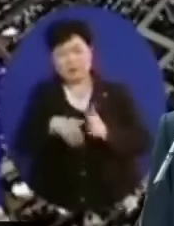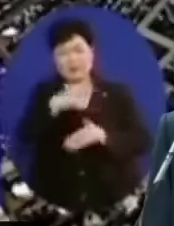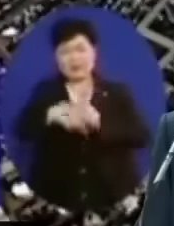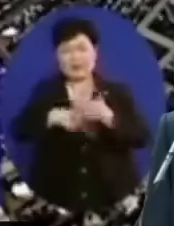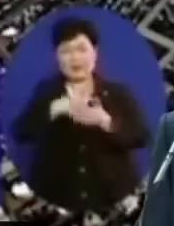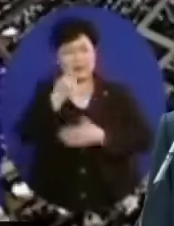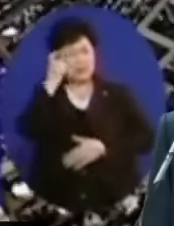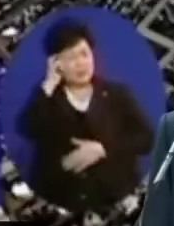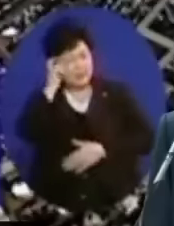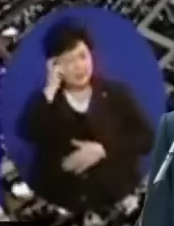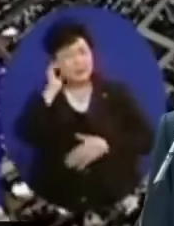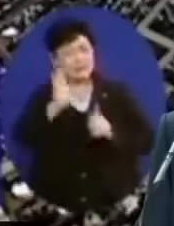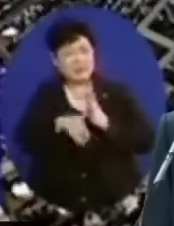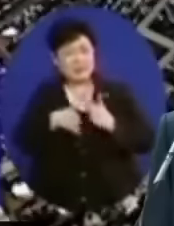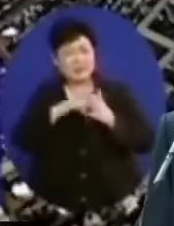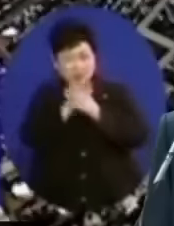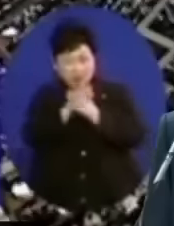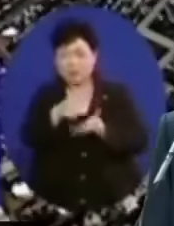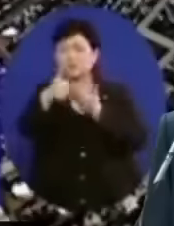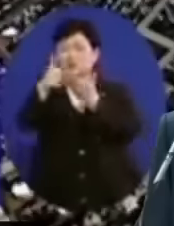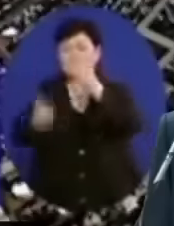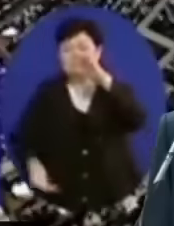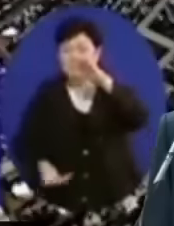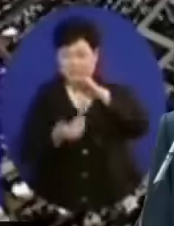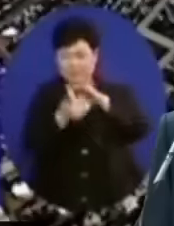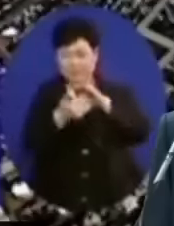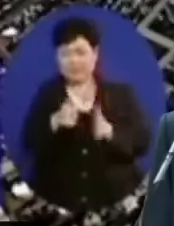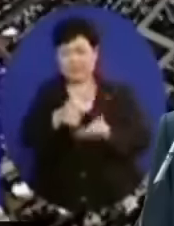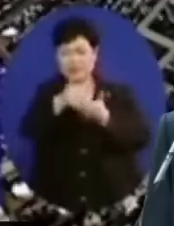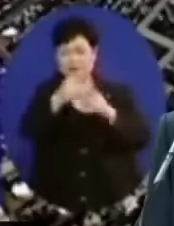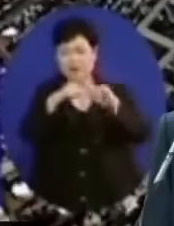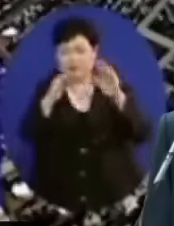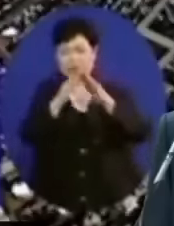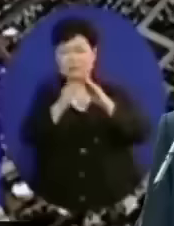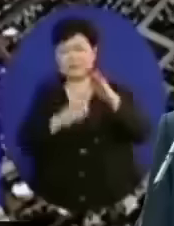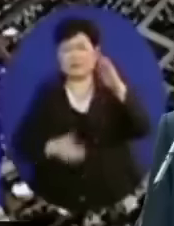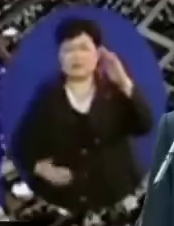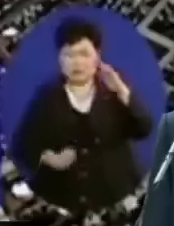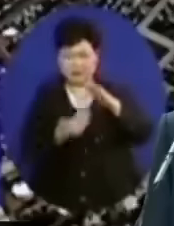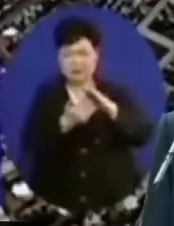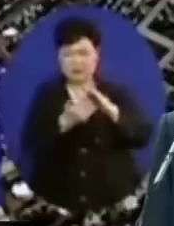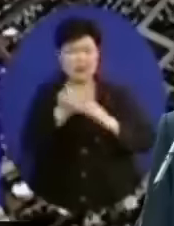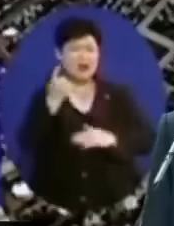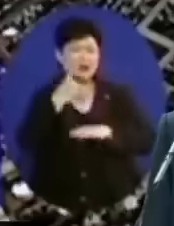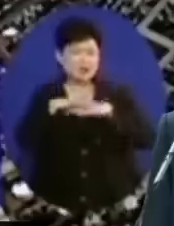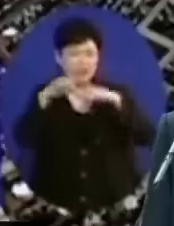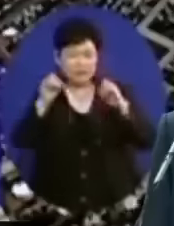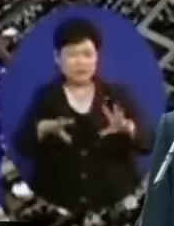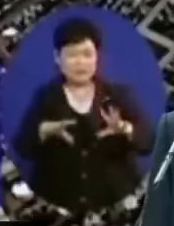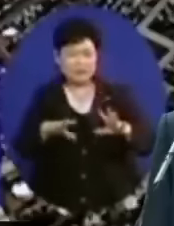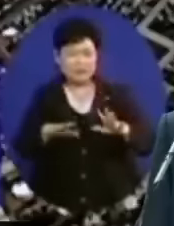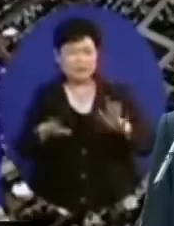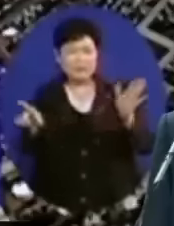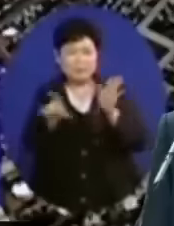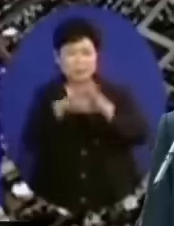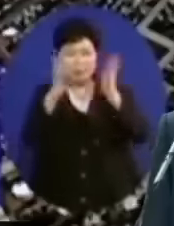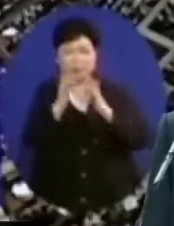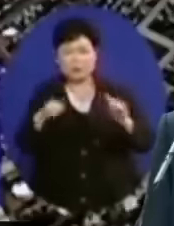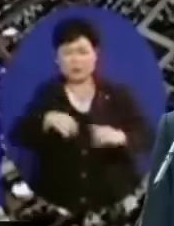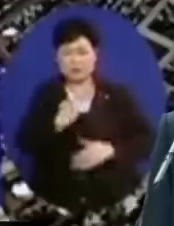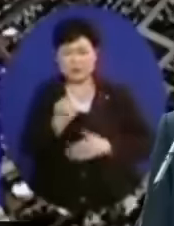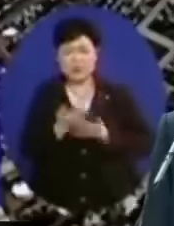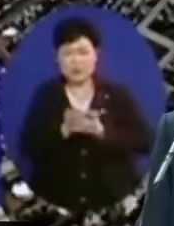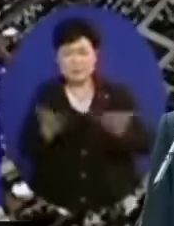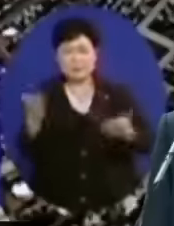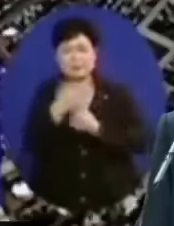야훼를 생각하였더니 내 기도가 주께 이르렀사오며 주의 성전에 미쳤나이다. 거짓되고 헛된 것을 숭상하는 모든 자는 자기에게